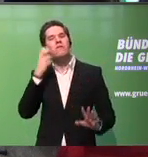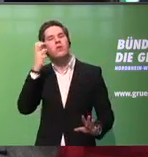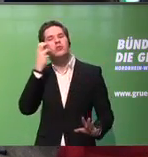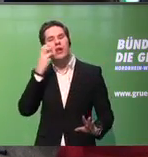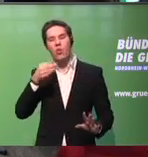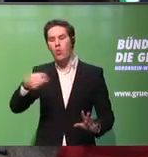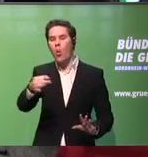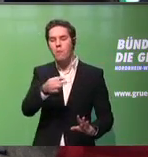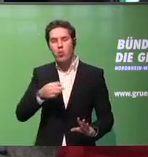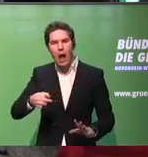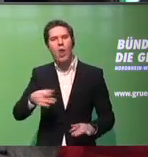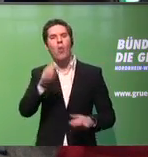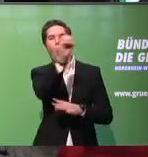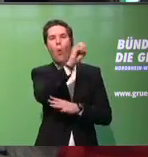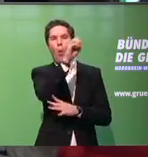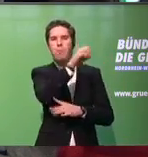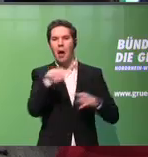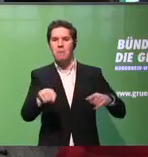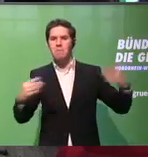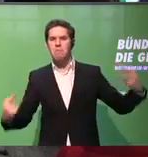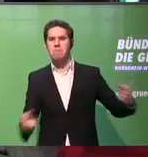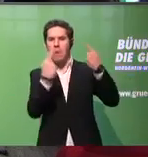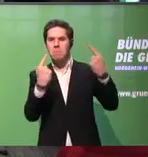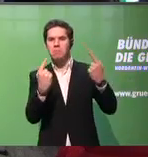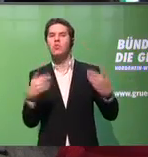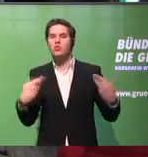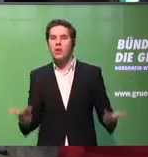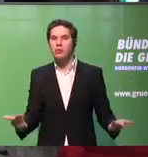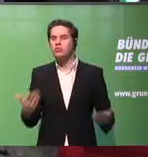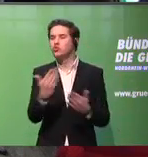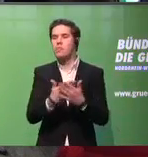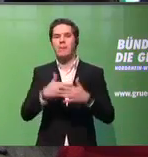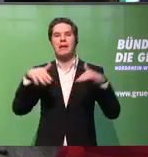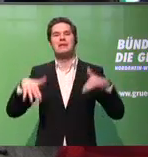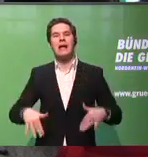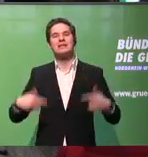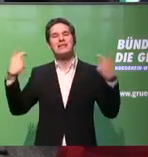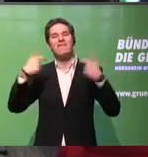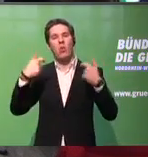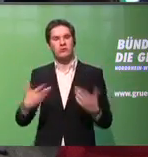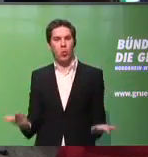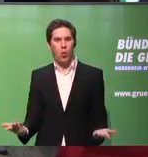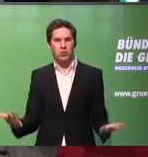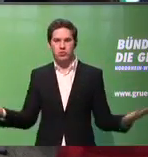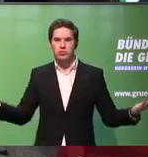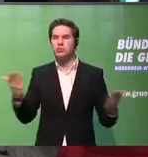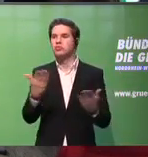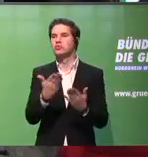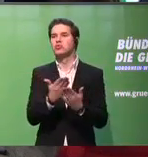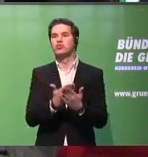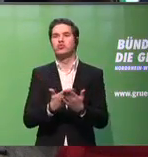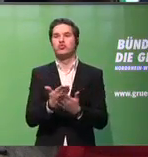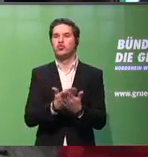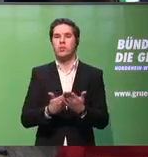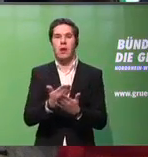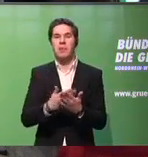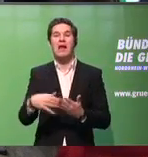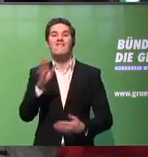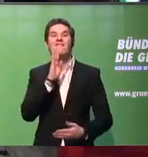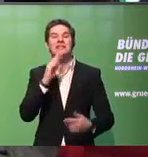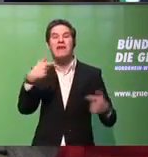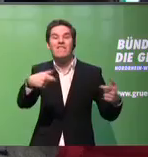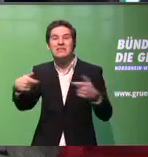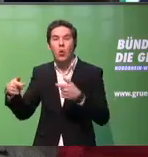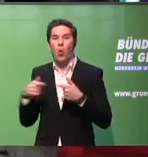und kommunaler Ebene, zum Beispiel im Bereich Daseinsvorsorge, also zum Beispiel Versorgung mit Daseinsvorsorge, also zum Beispiel